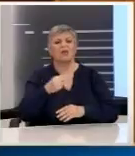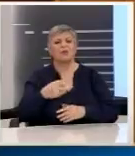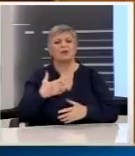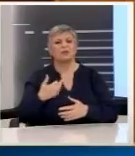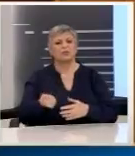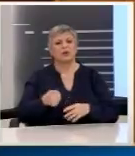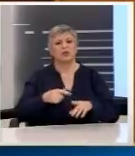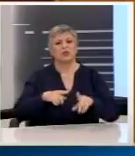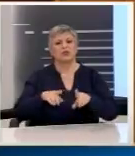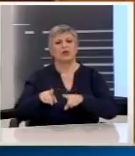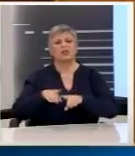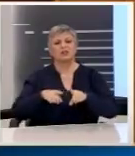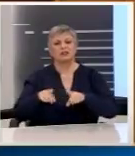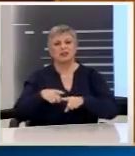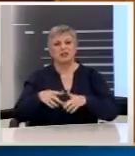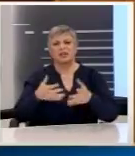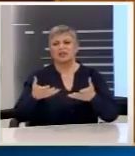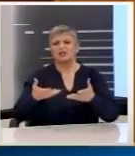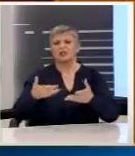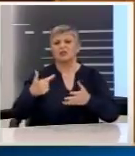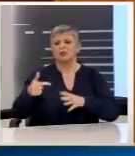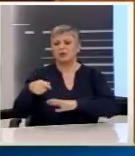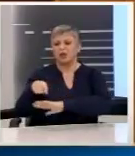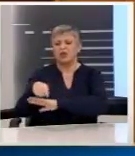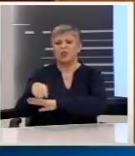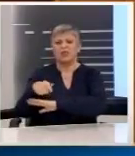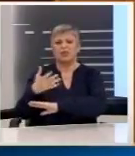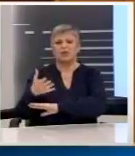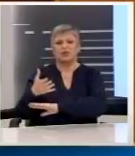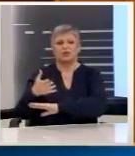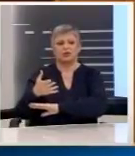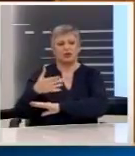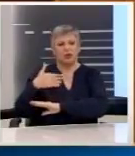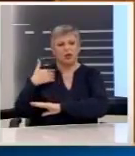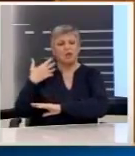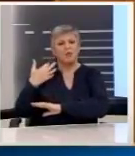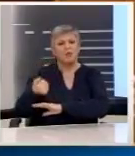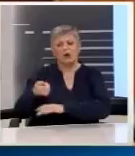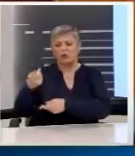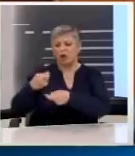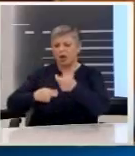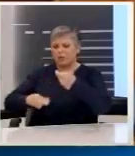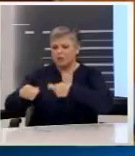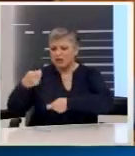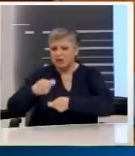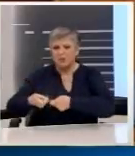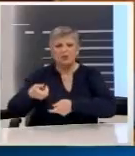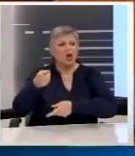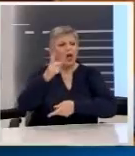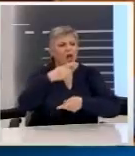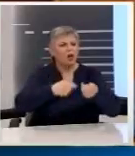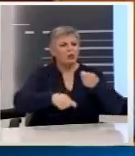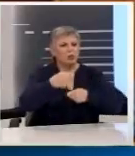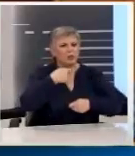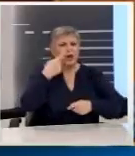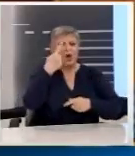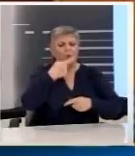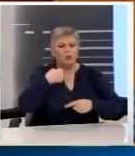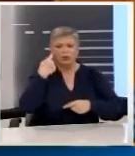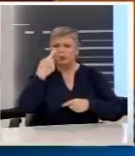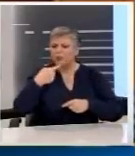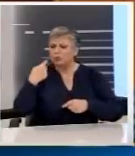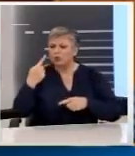αφορούν και εξετάζονται τη δικαιοσύνη, που αφορούν είτε το συγκεκριμένο επιχειρηματία είτε άλλους επιχειρηματίες. Θα